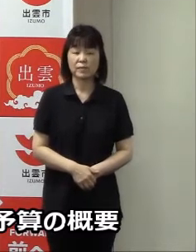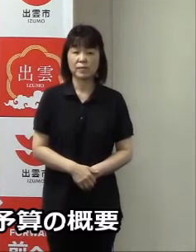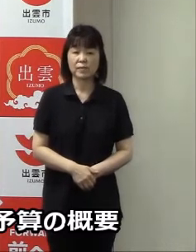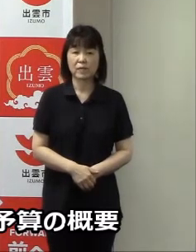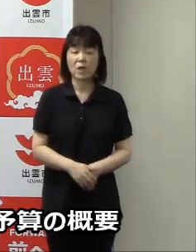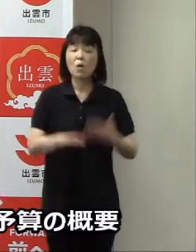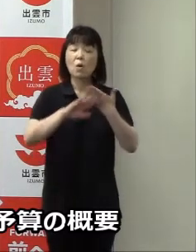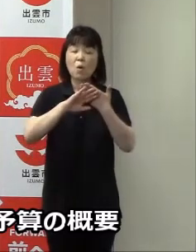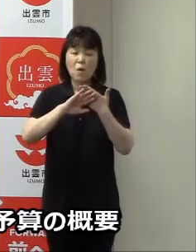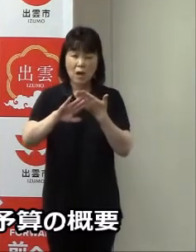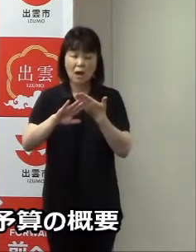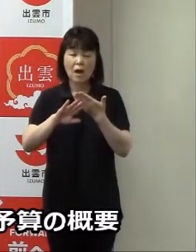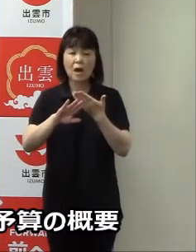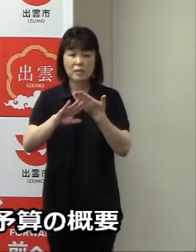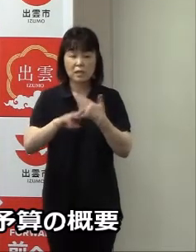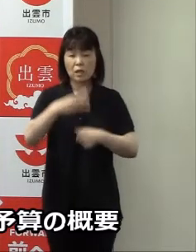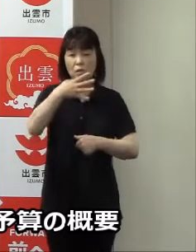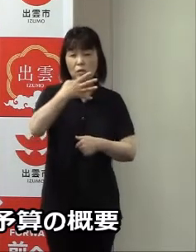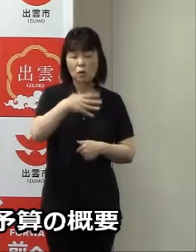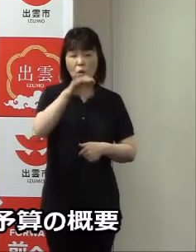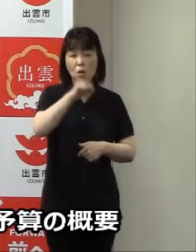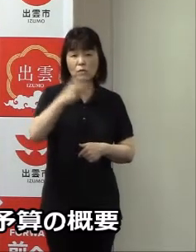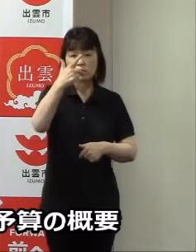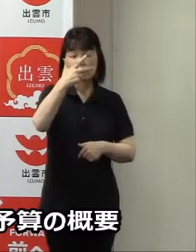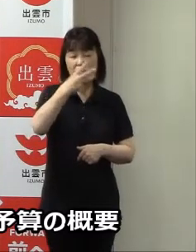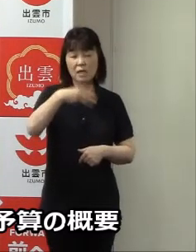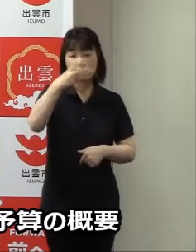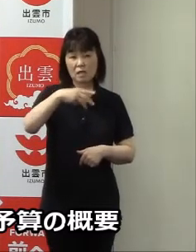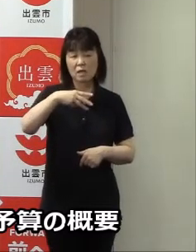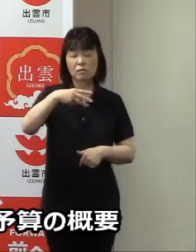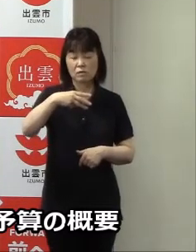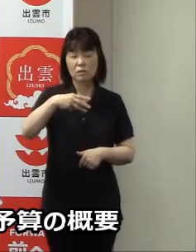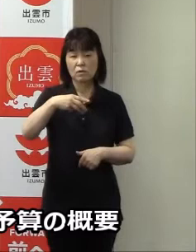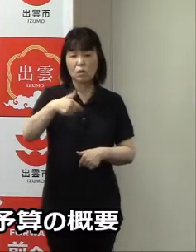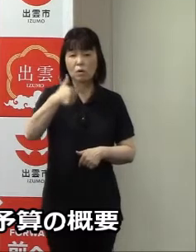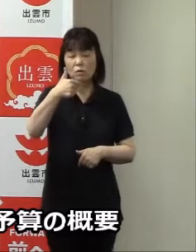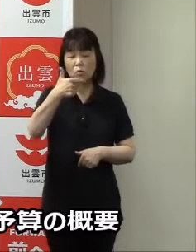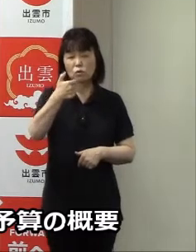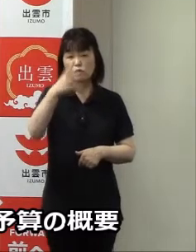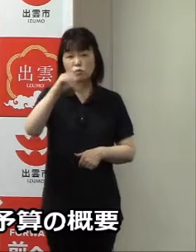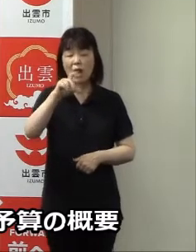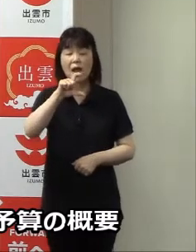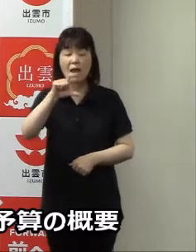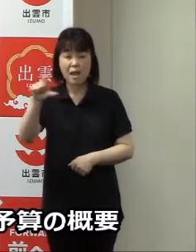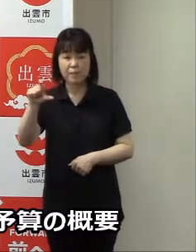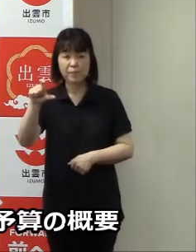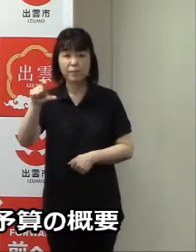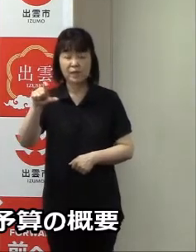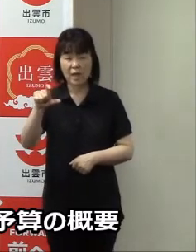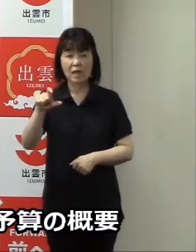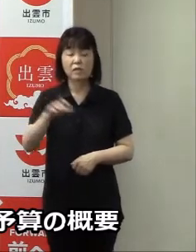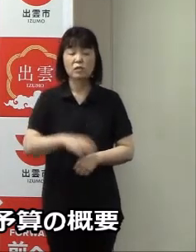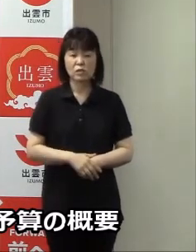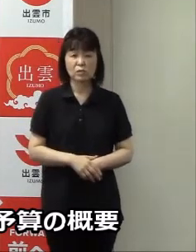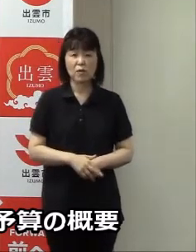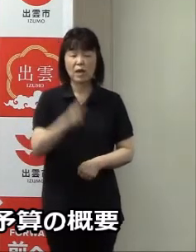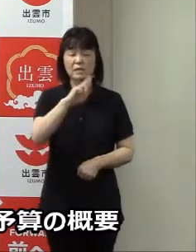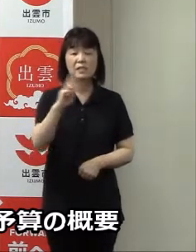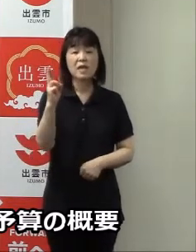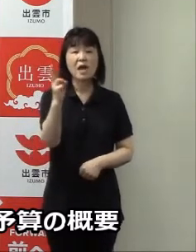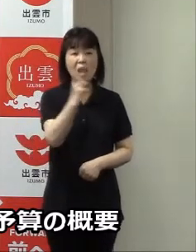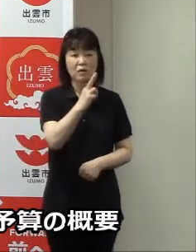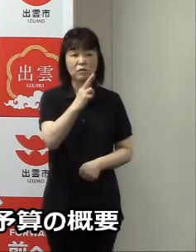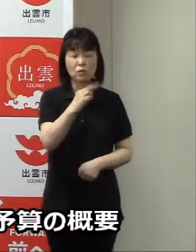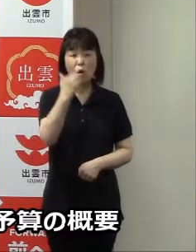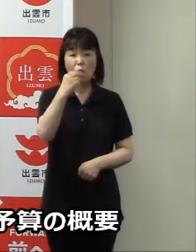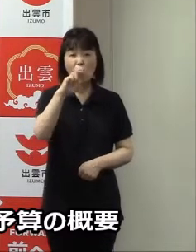その他事業といたしまして4億3550万円でありますが一つ目には JR の江南駅の駅舎撤